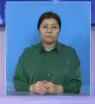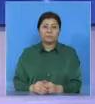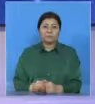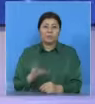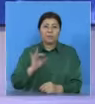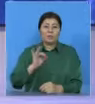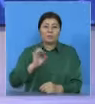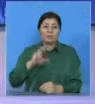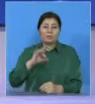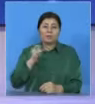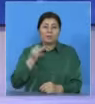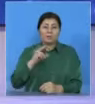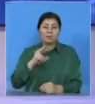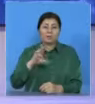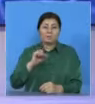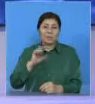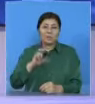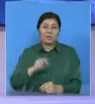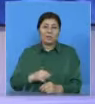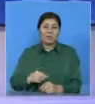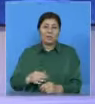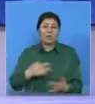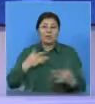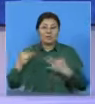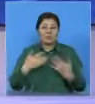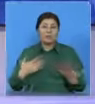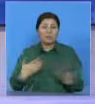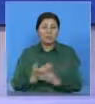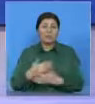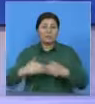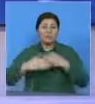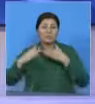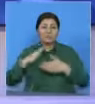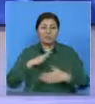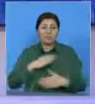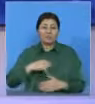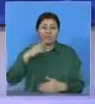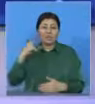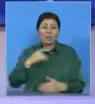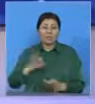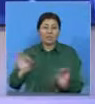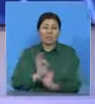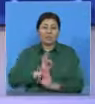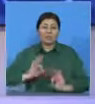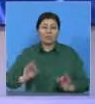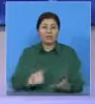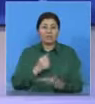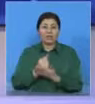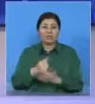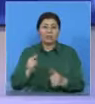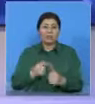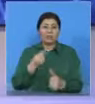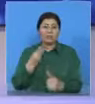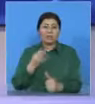Исраил Сапарбайдың «Сыған серенадасы» музыкалық спектаклі тағы сахналанды. Шығарма қазақ әнінің падишасы атанған Шәмші